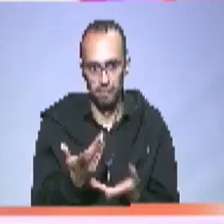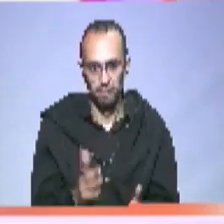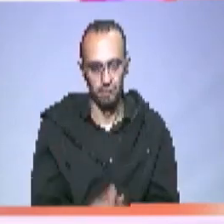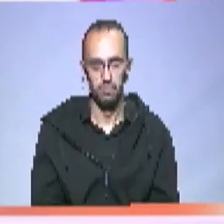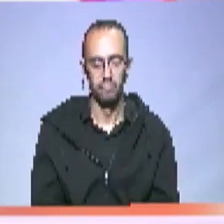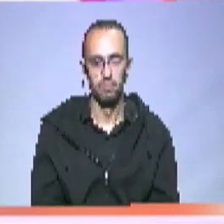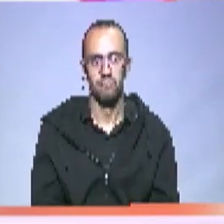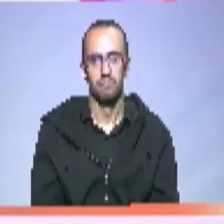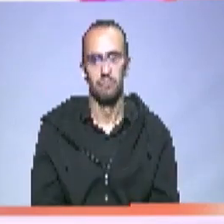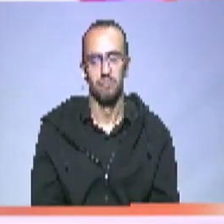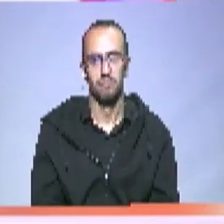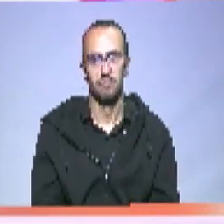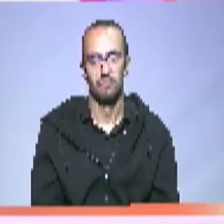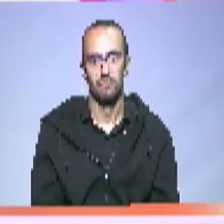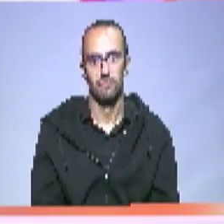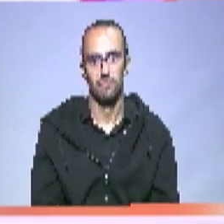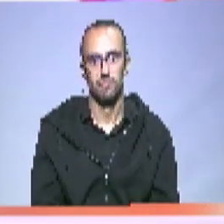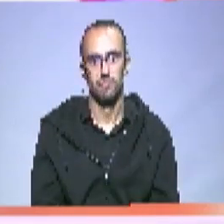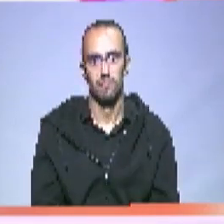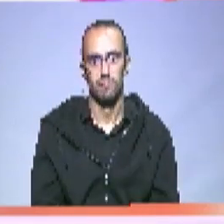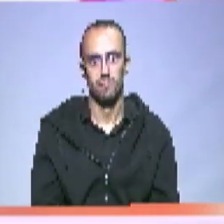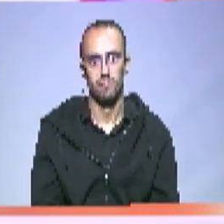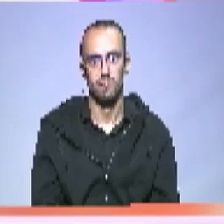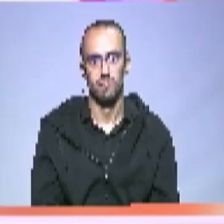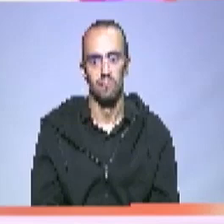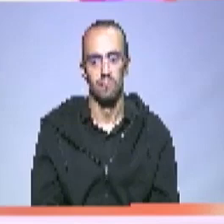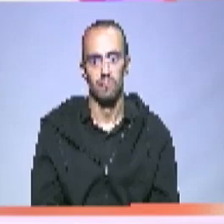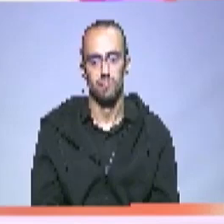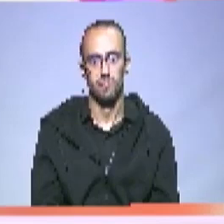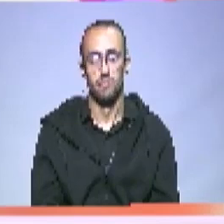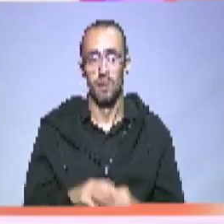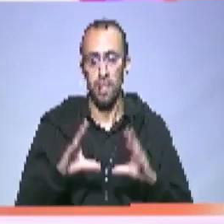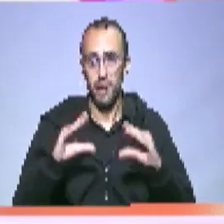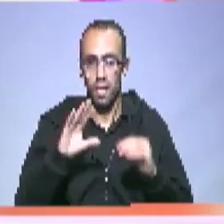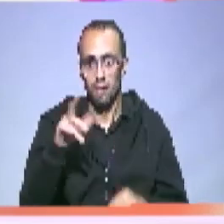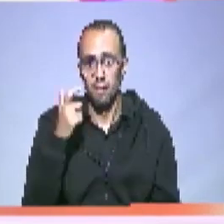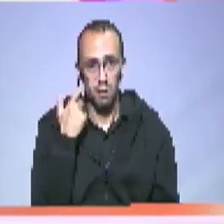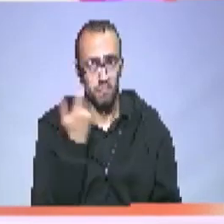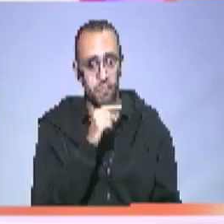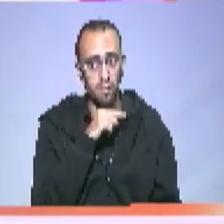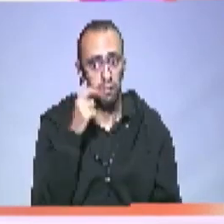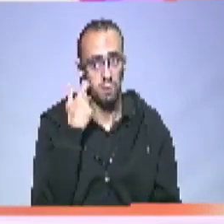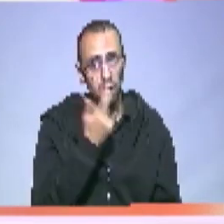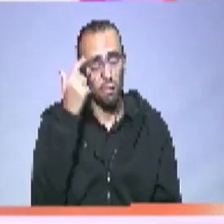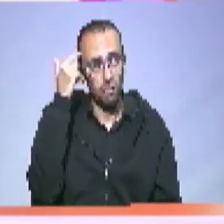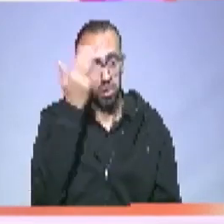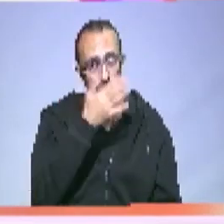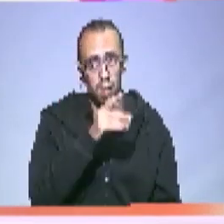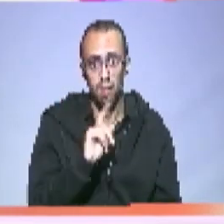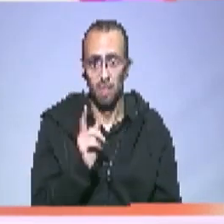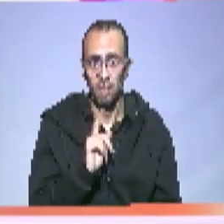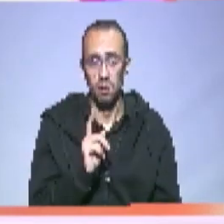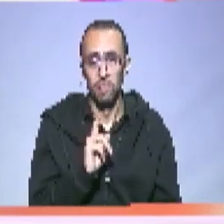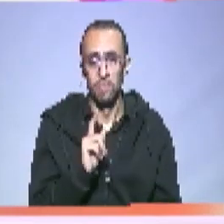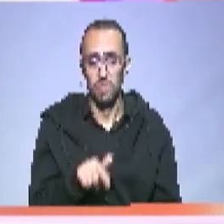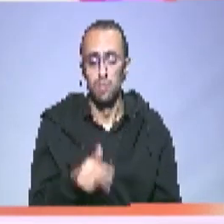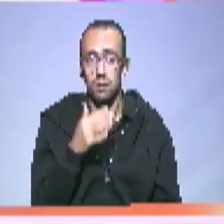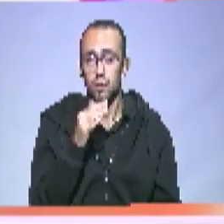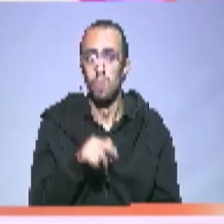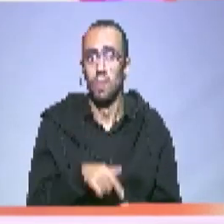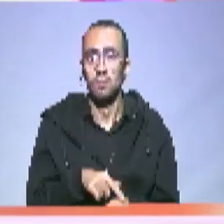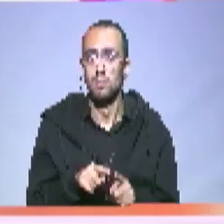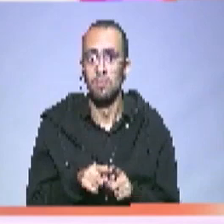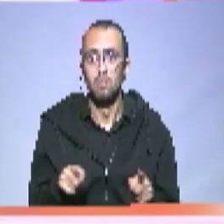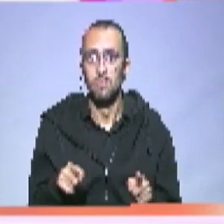هنعمل. ماشي. ماشي. احنا قلنا الكيكه هتخلي بالك منها عشان ما تسرحيش. احنا بقالنا قد ايه دلوقتي؟